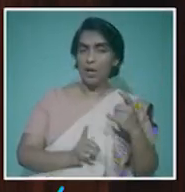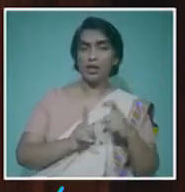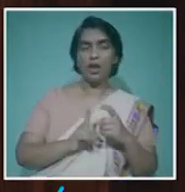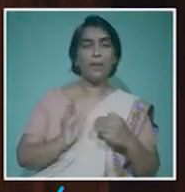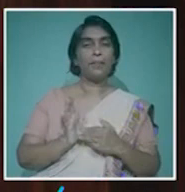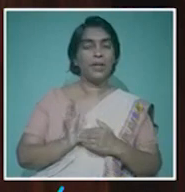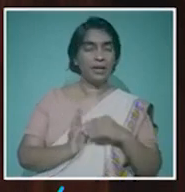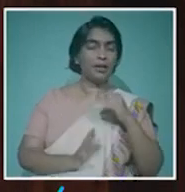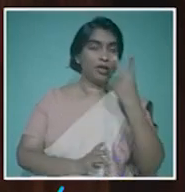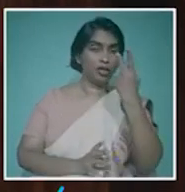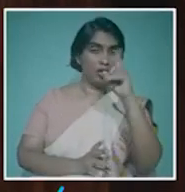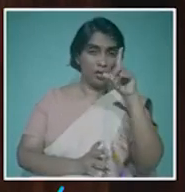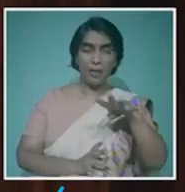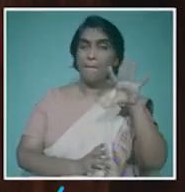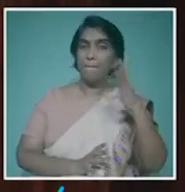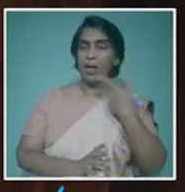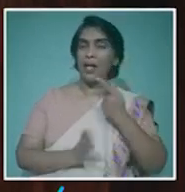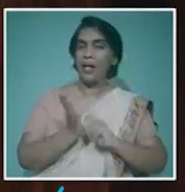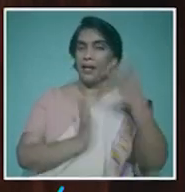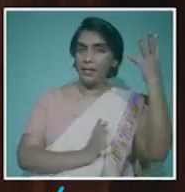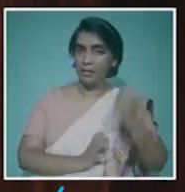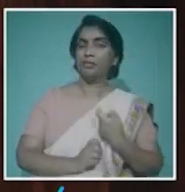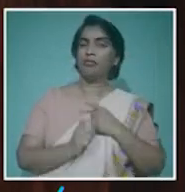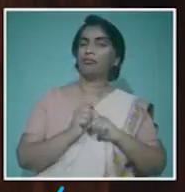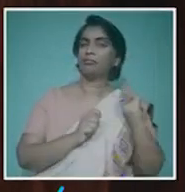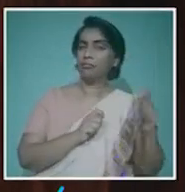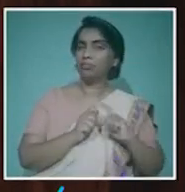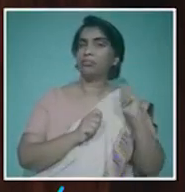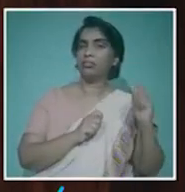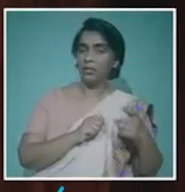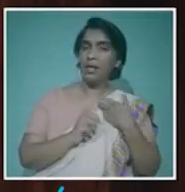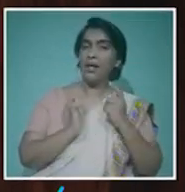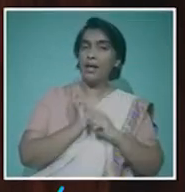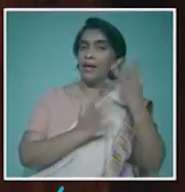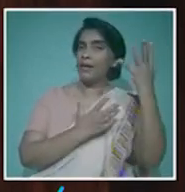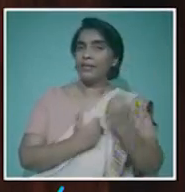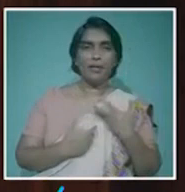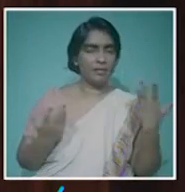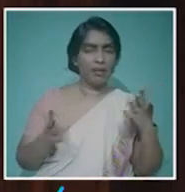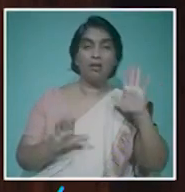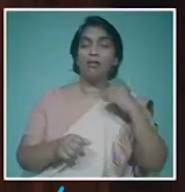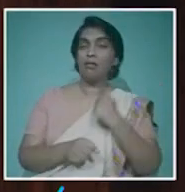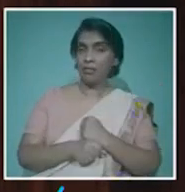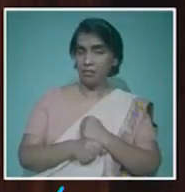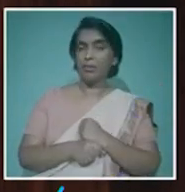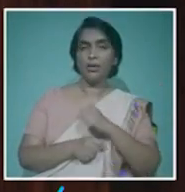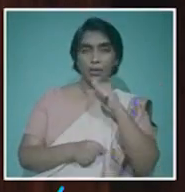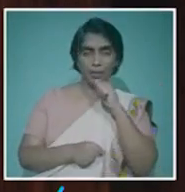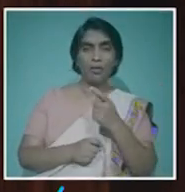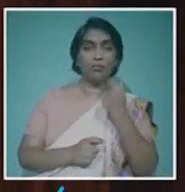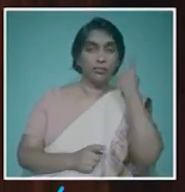මිලියන 12500ක් ණයට ගත්තා. ඒ ණය අපි ගෙවන ගමන් අපි ණය ගත්තේ නැහැ. නමුත් ඒ රජය ඇත්ත වශයෙන්ම